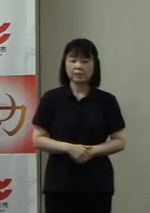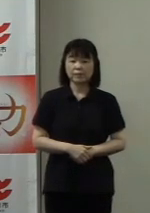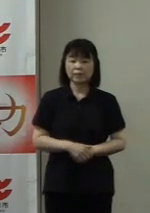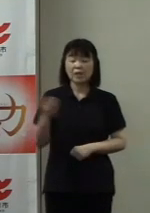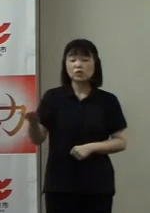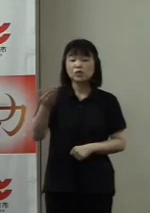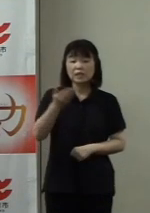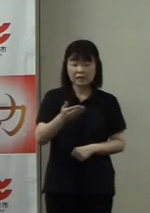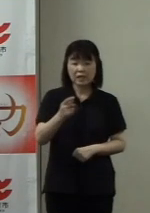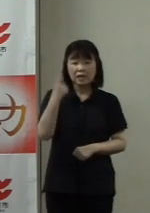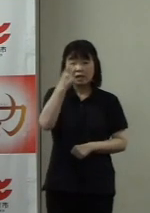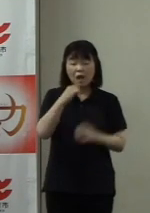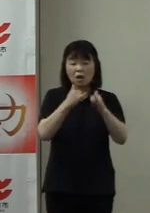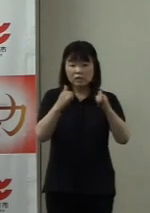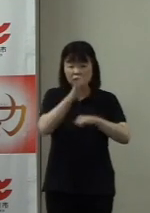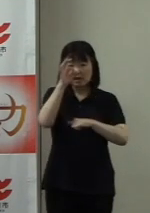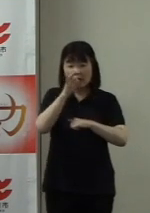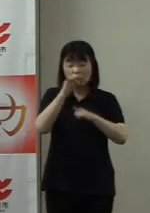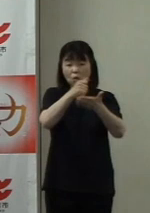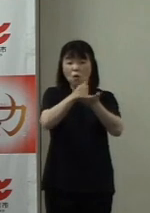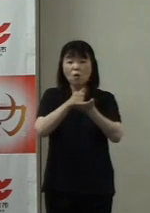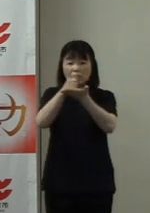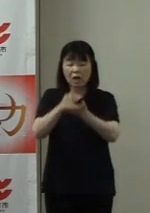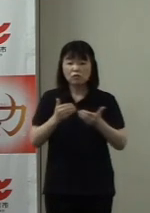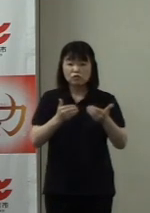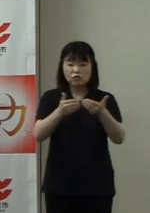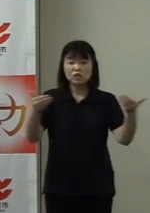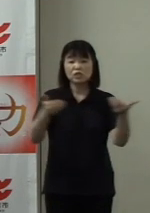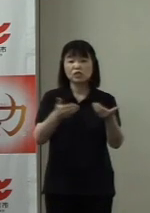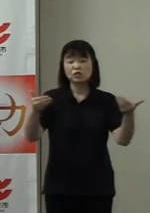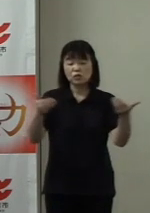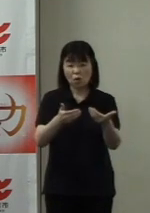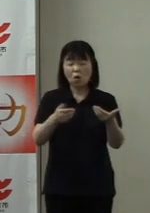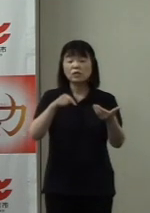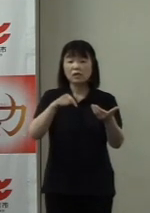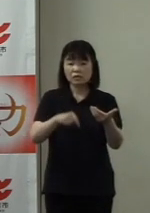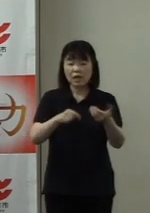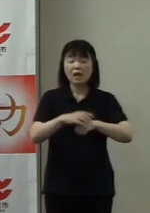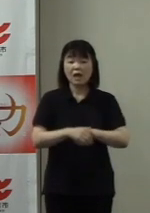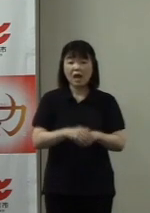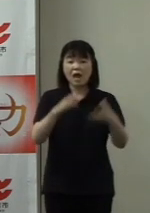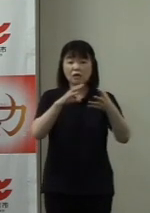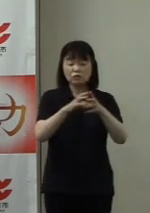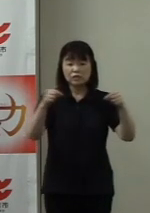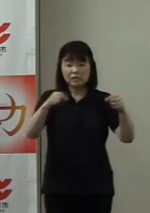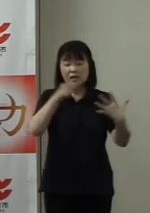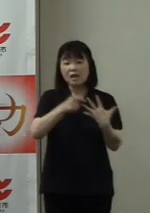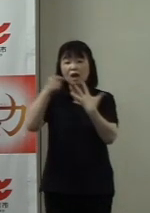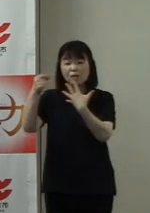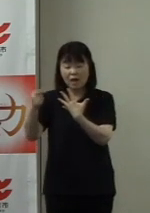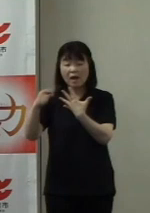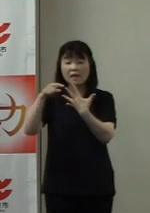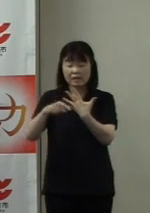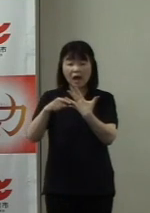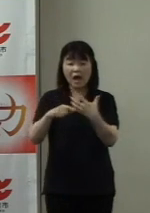次にインバウンド推進事業としては、国の事業採択を受けた出雲インバウンド事業推進協議会に対する事業資金の